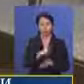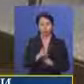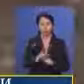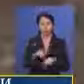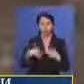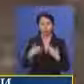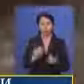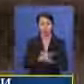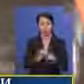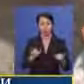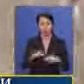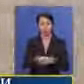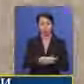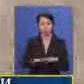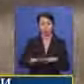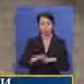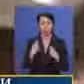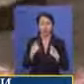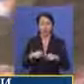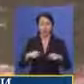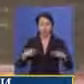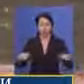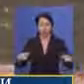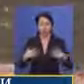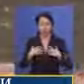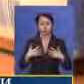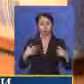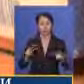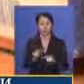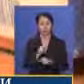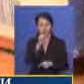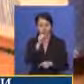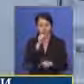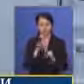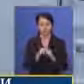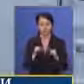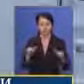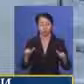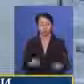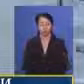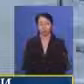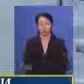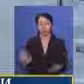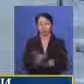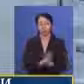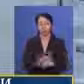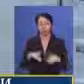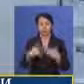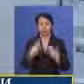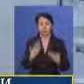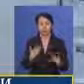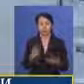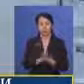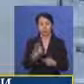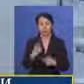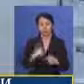на оказание услуг населению, торговлю, животноводство и птицеводство. Гранты выдаются у нас безвозмездно,